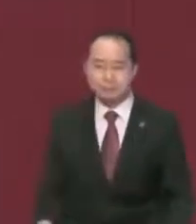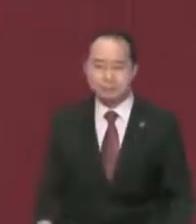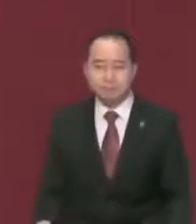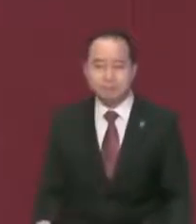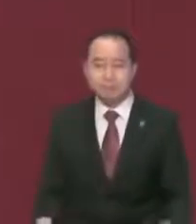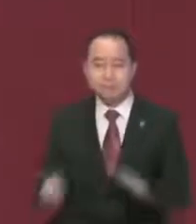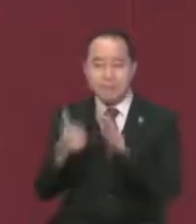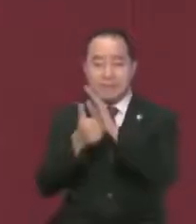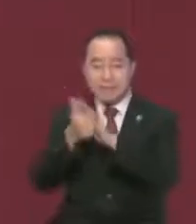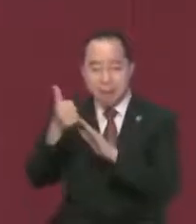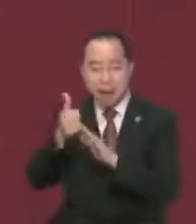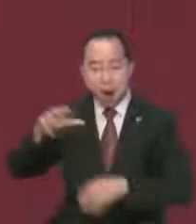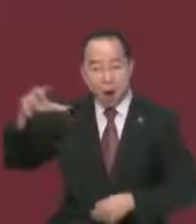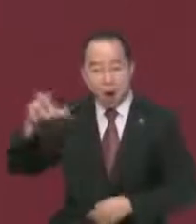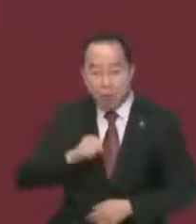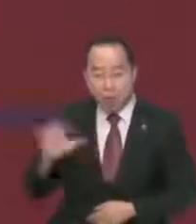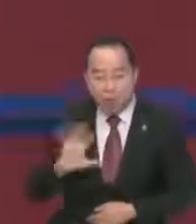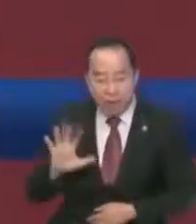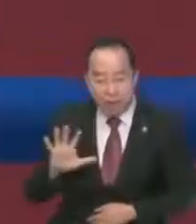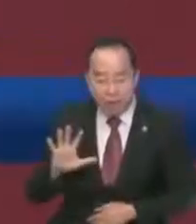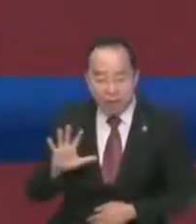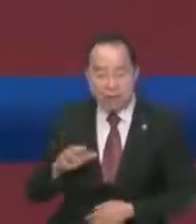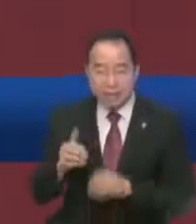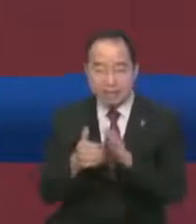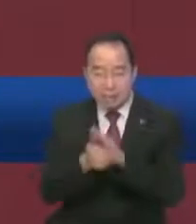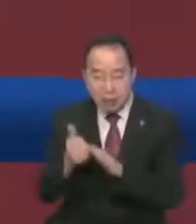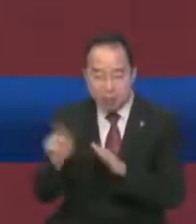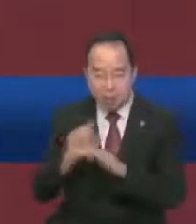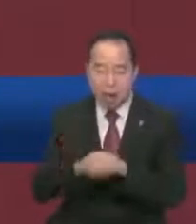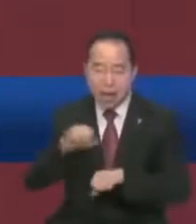희망은 얻는 것이 아니라 행동으로 만드는 것입니다.